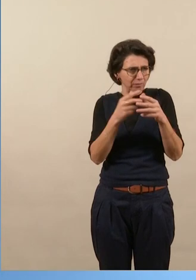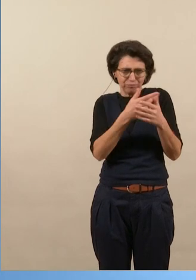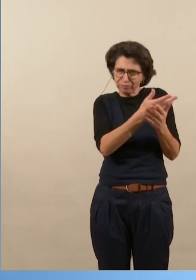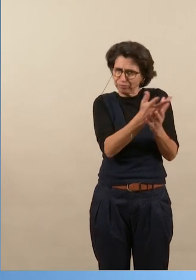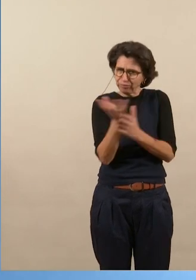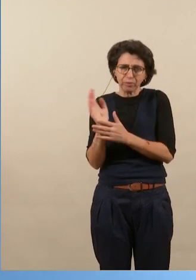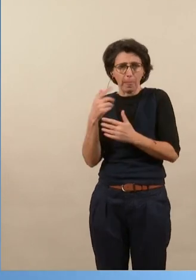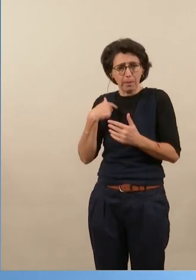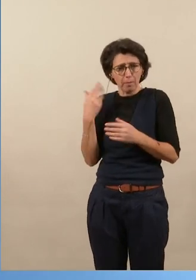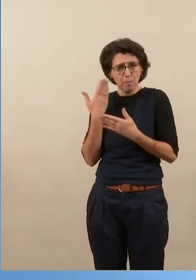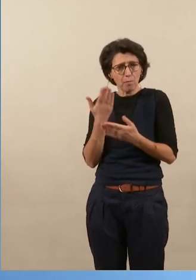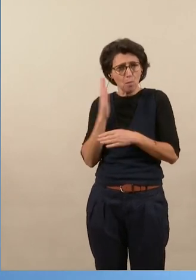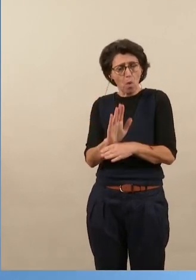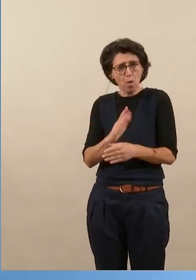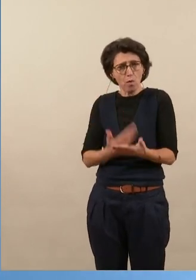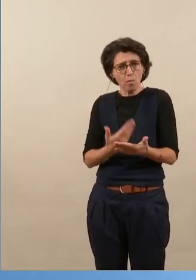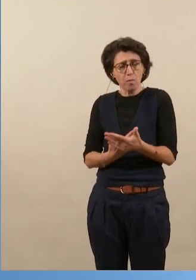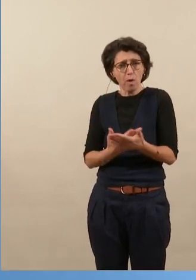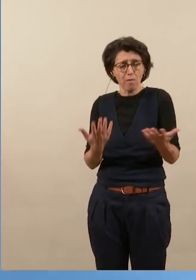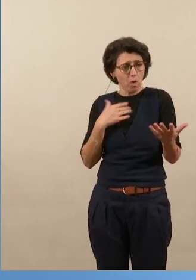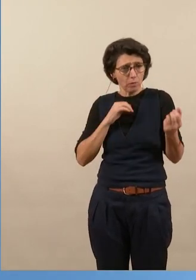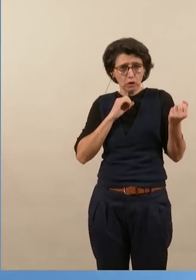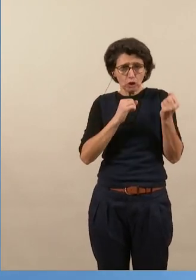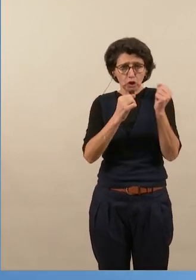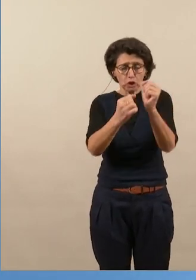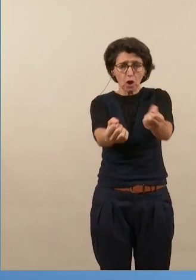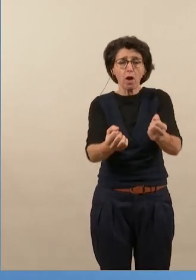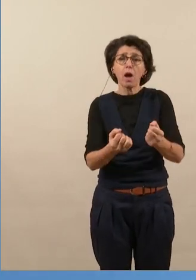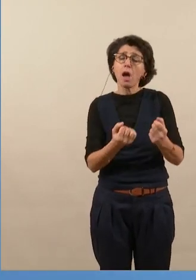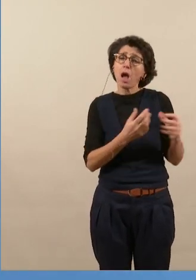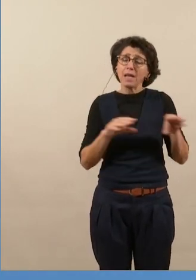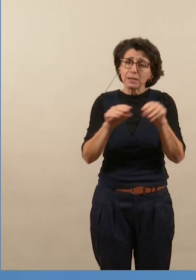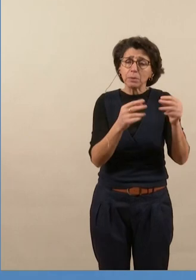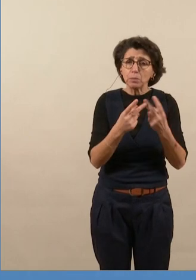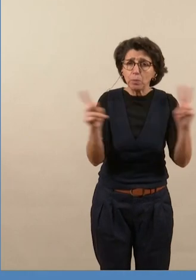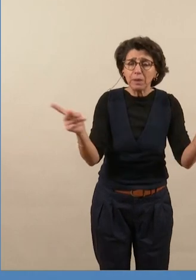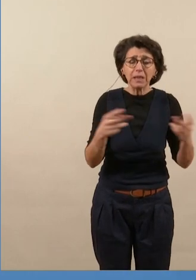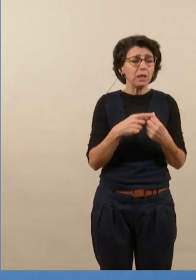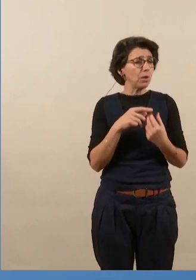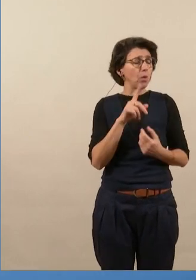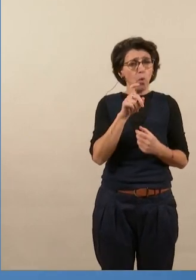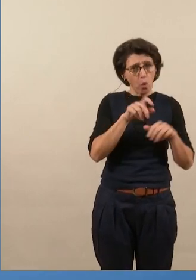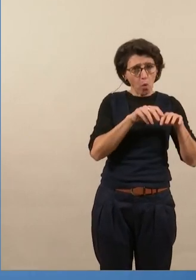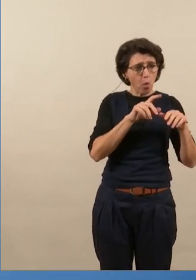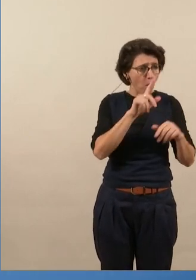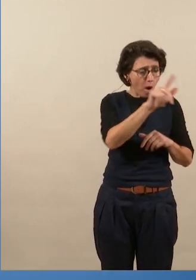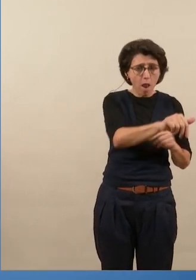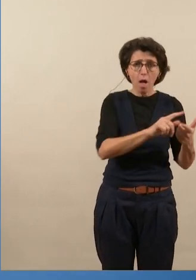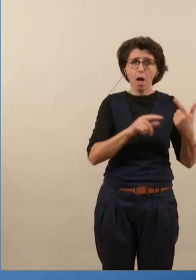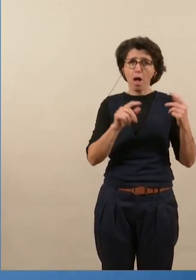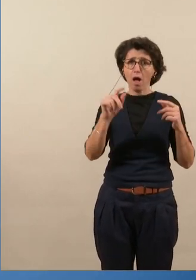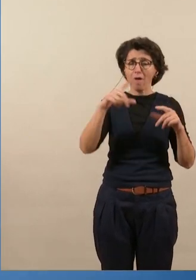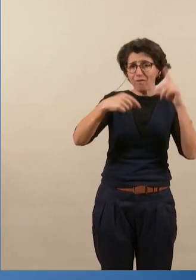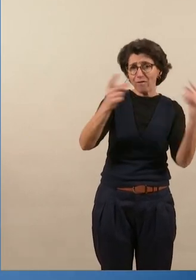transformé les les choses à travers notamment les espaces publics la végétalisation la présence de l'eau mais ça concerne aussi des